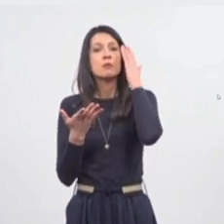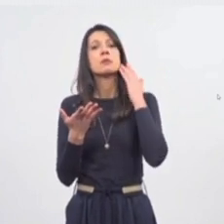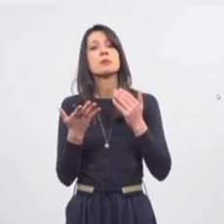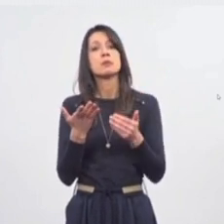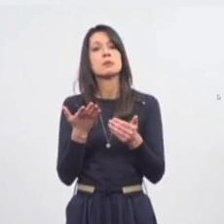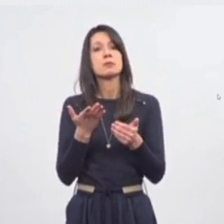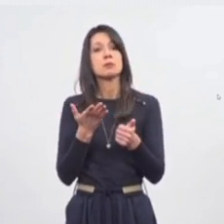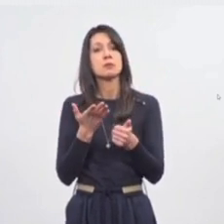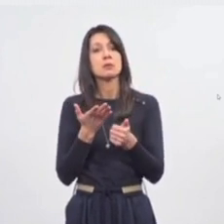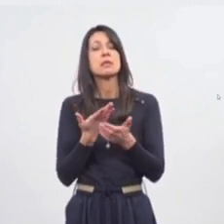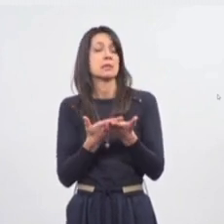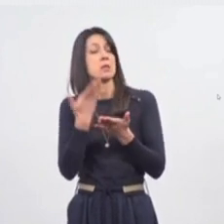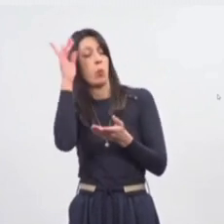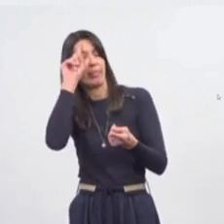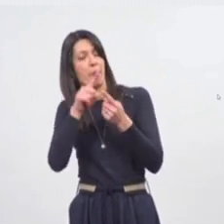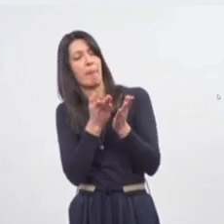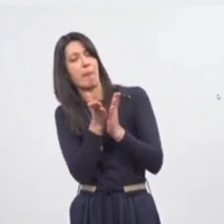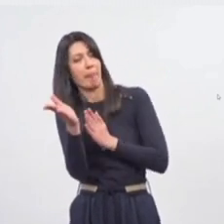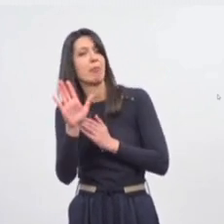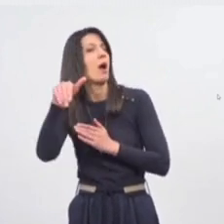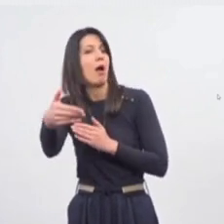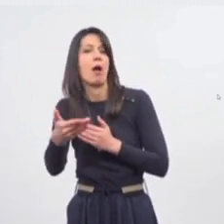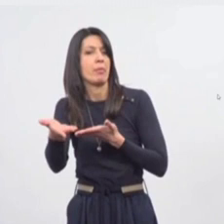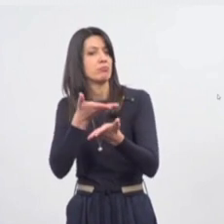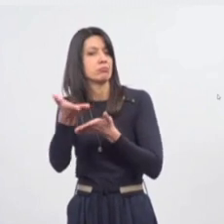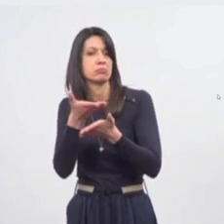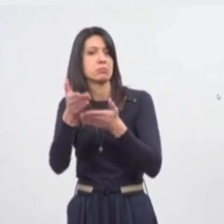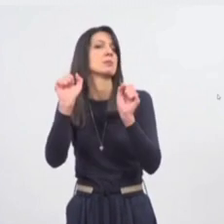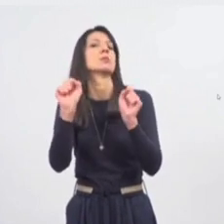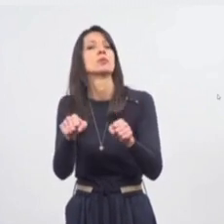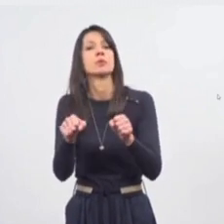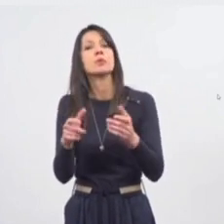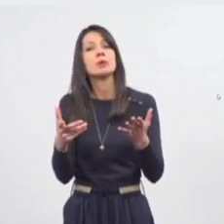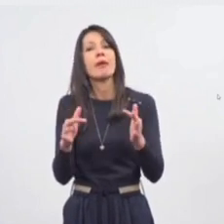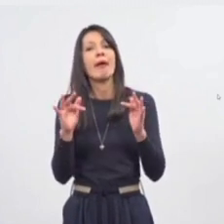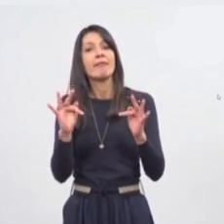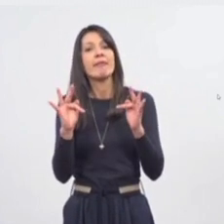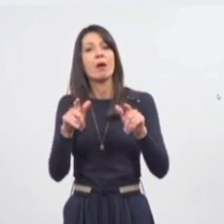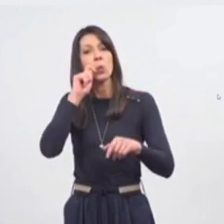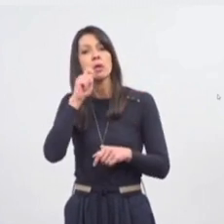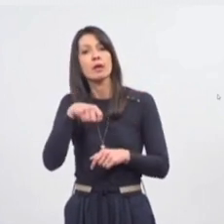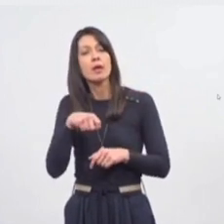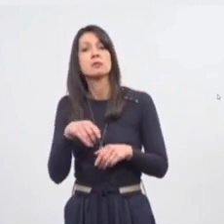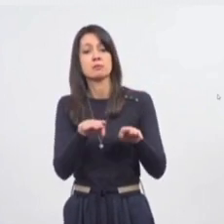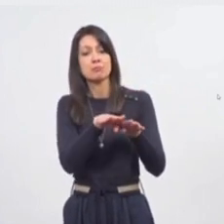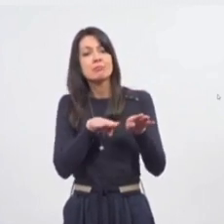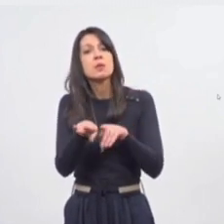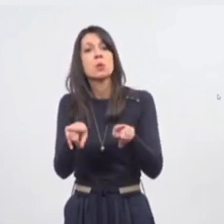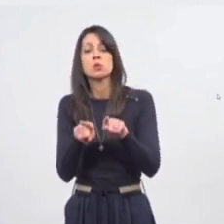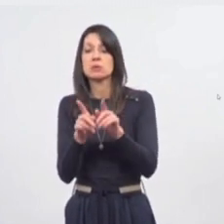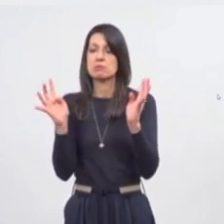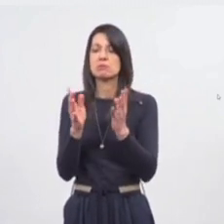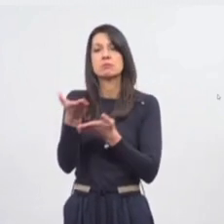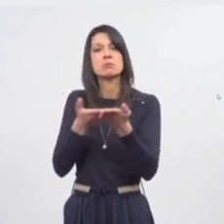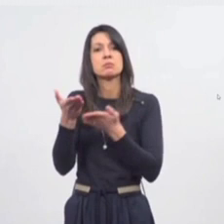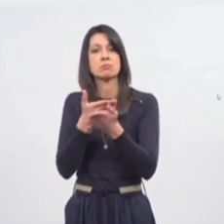l'autre sujet, après cette séquence très émouvante sur l'Ukraine, il y avait aussi, nous avons retrouvé notre